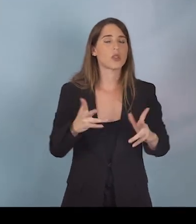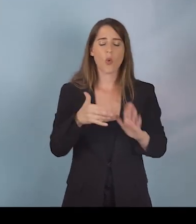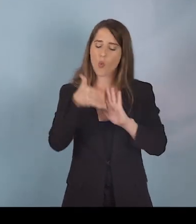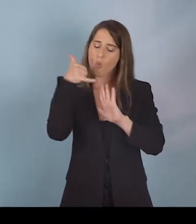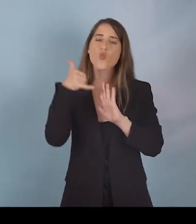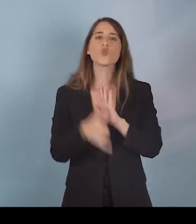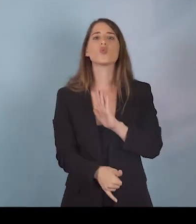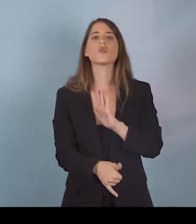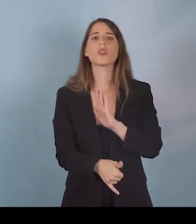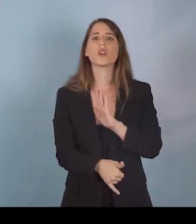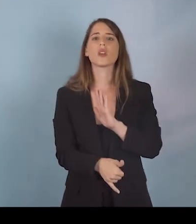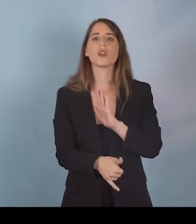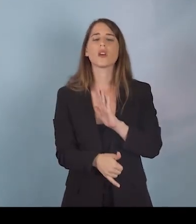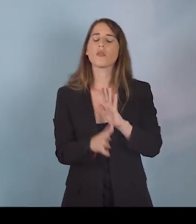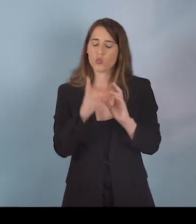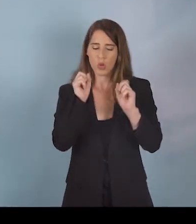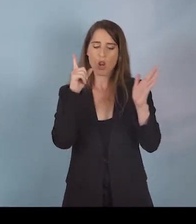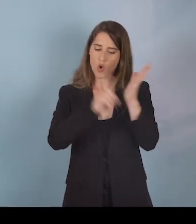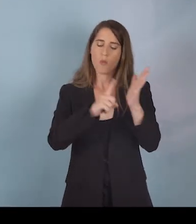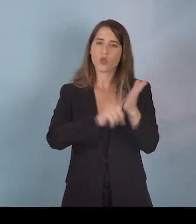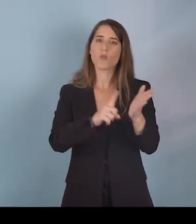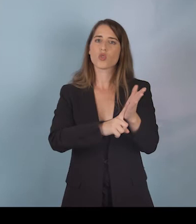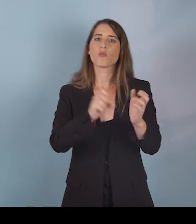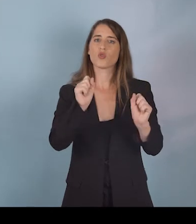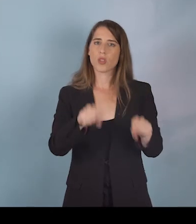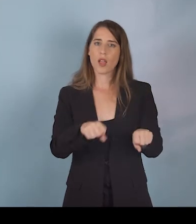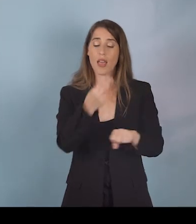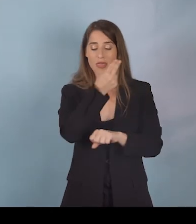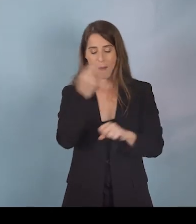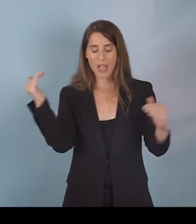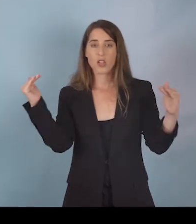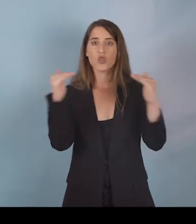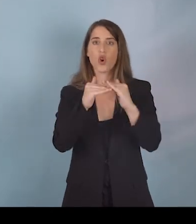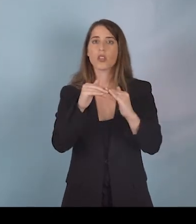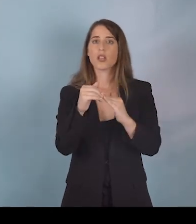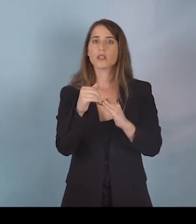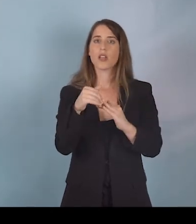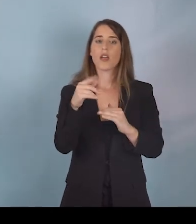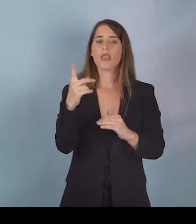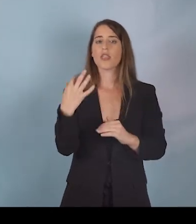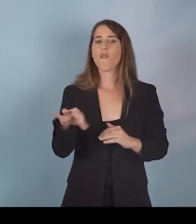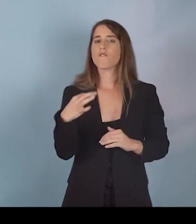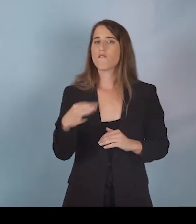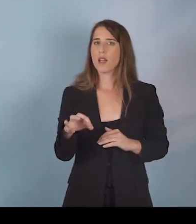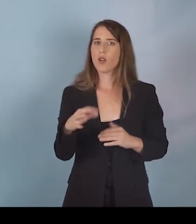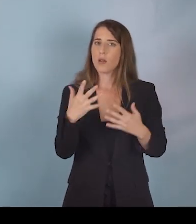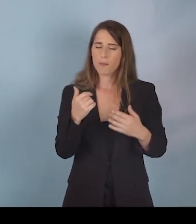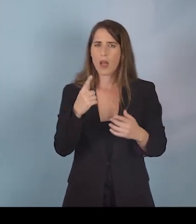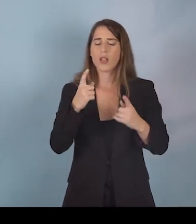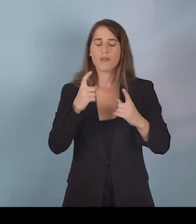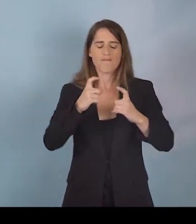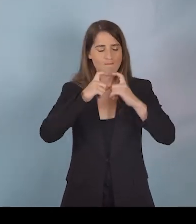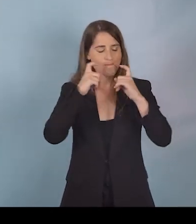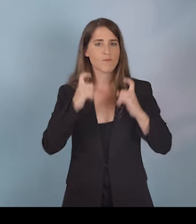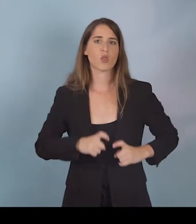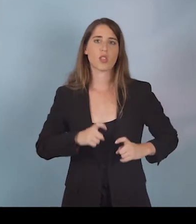αυτό. Είναι όμως πολύ σημαντικό να δούμε και την ουσία των πραγμάτων, δηλαδή πέρα από τους νόμους και για θέματα ισότητας